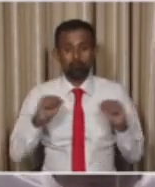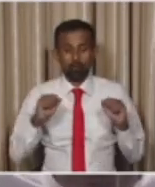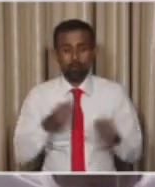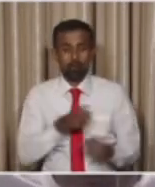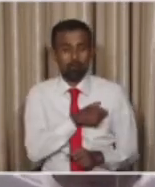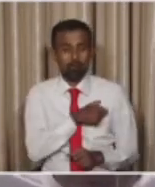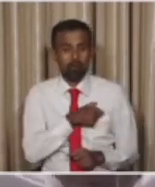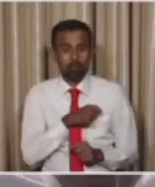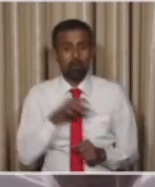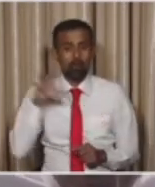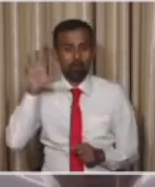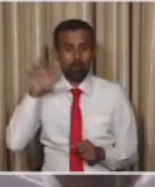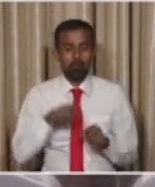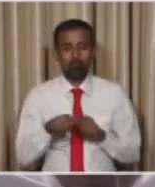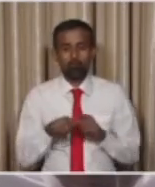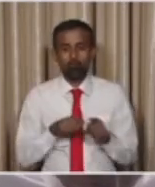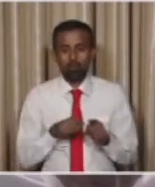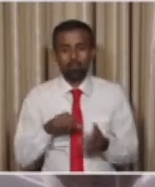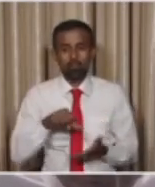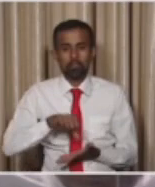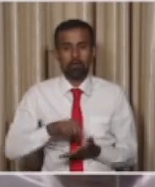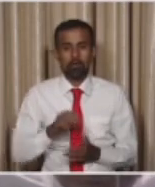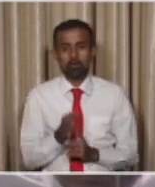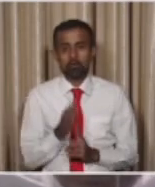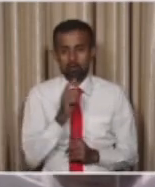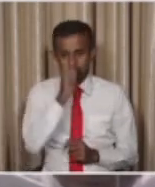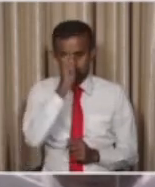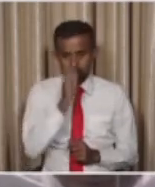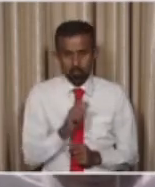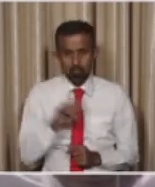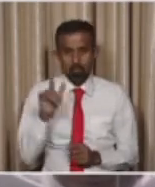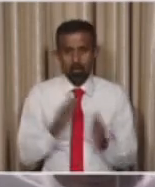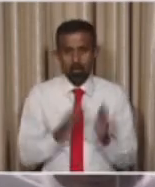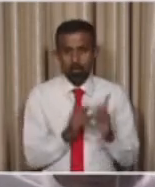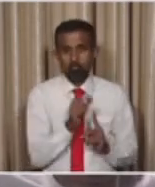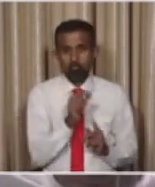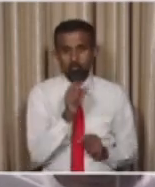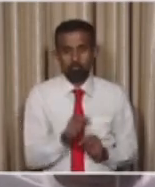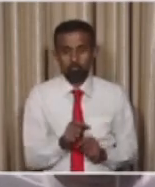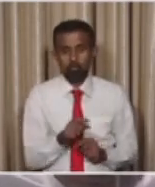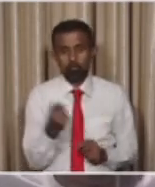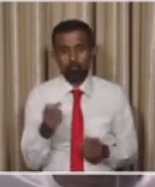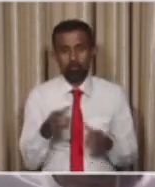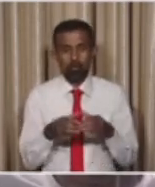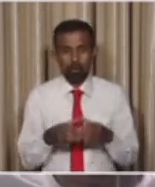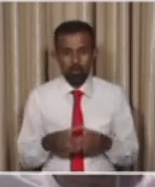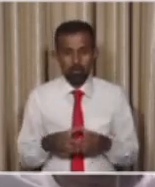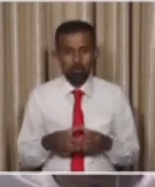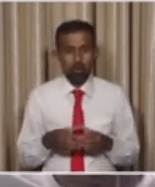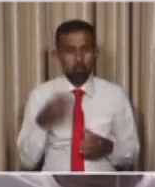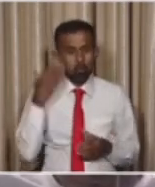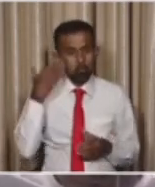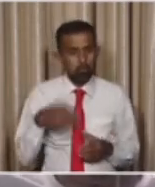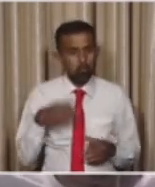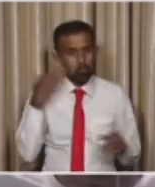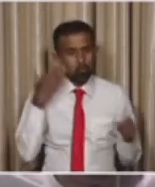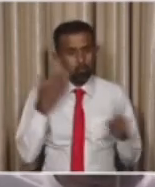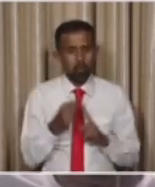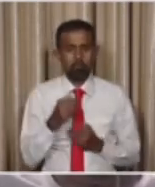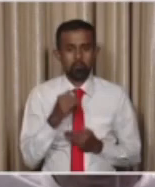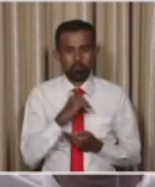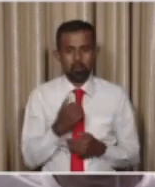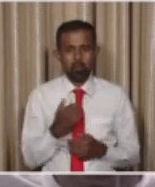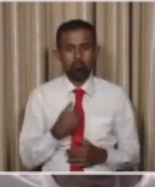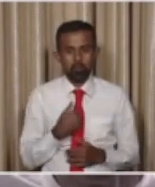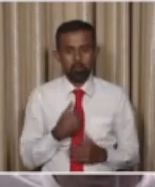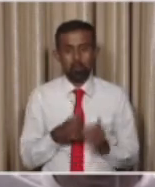දෙන රටක් විදියට ඉරානයේ ජනාධිපතිවරයාගේත් ඒ විදේශ අමාත්‍යවරයාගේත් අනිකුත් කණ්ඩායමේත් ඒ මරණය සම්බන්ධව පෞද්ගලික මගෙත් මා